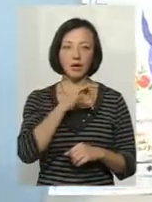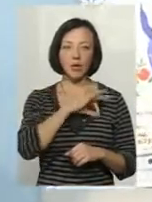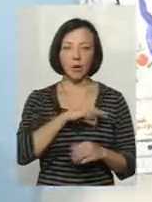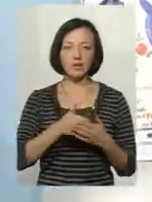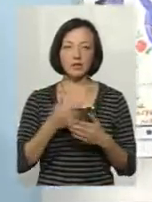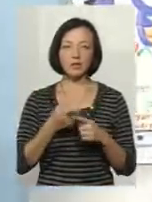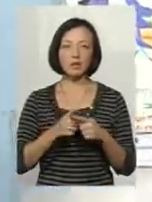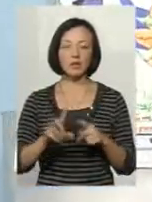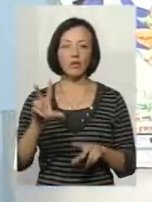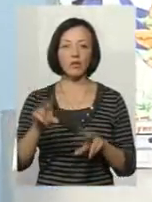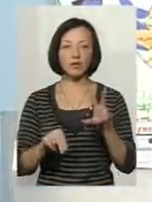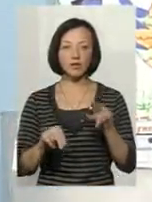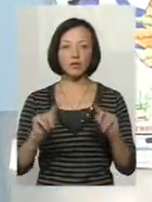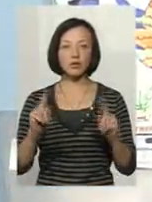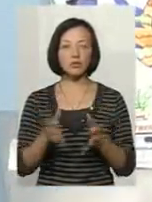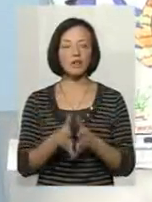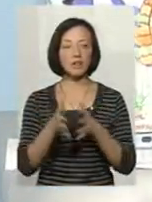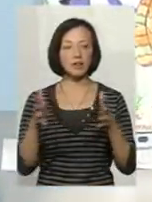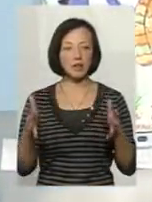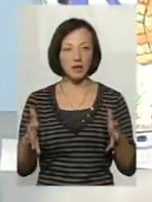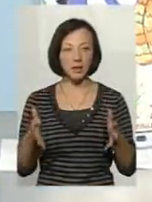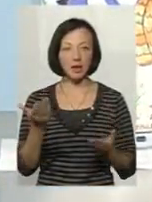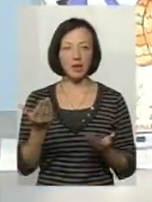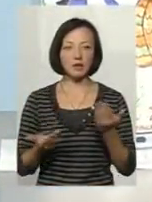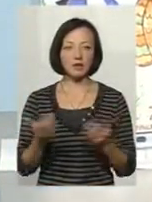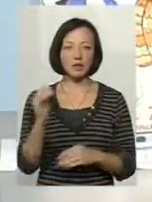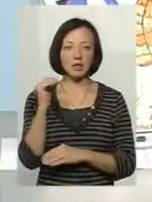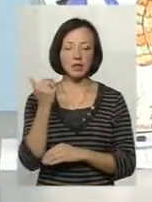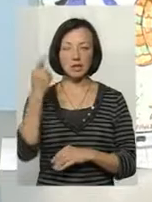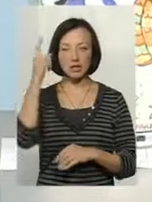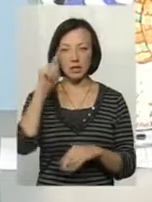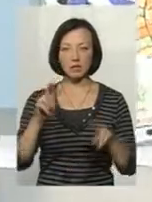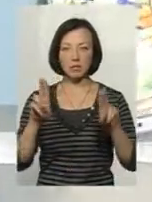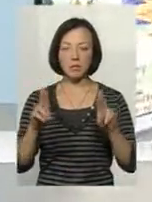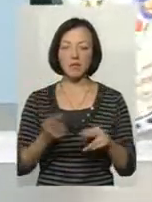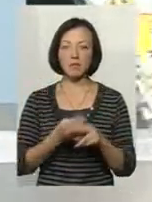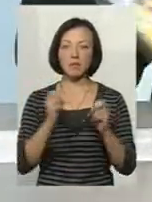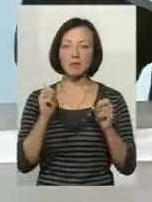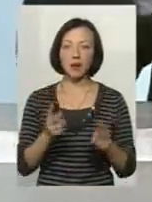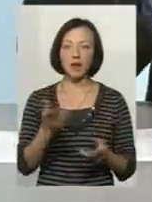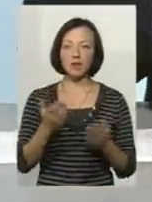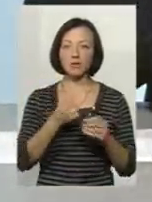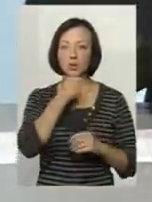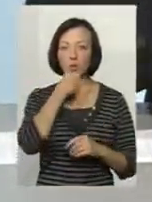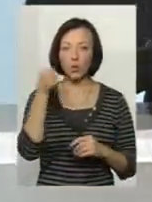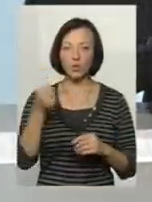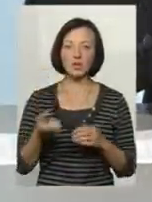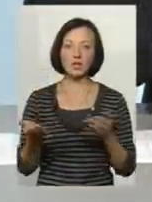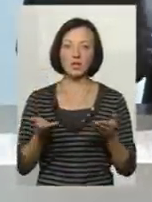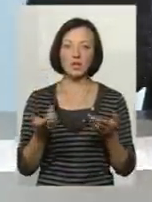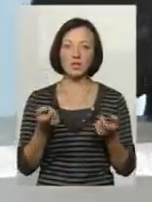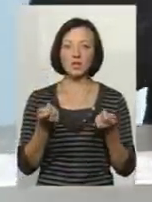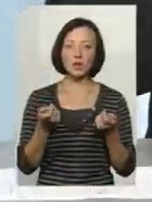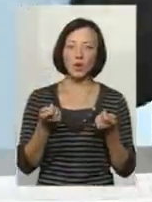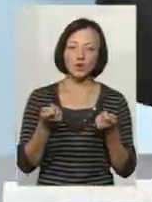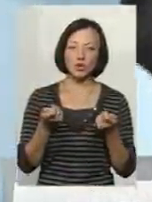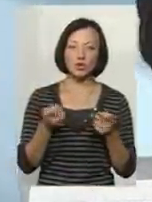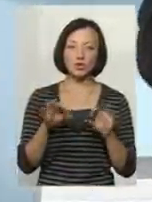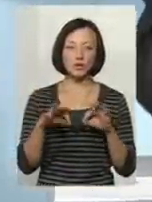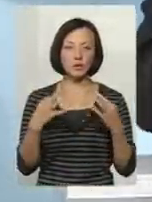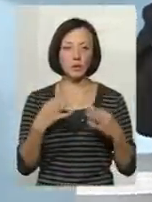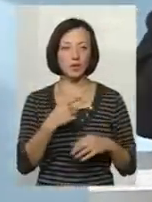цього, я вважаю, дуже велика. І якщо дитина буде знати правила безпеки, то навіть якщо дорослі десь трошки